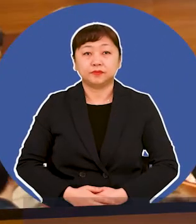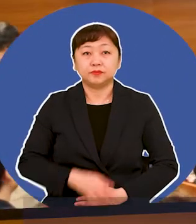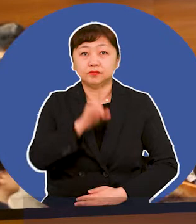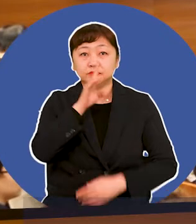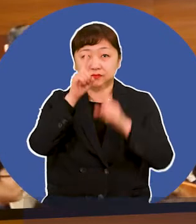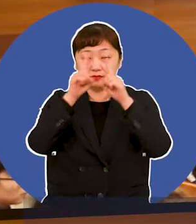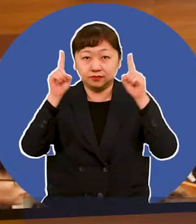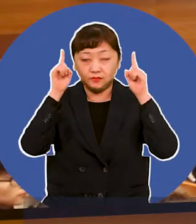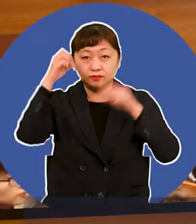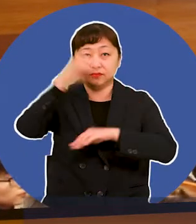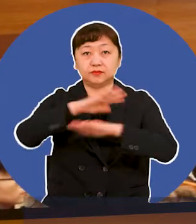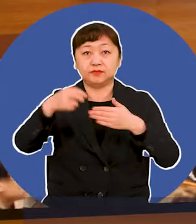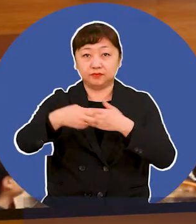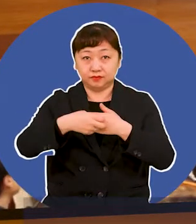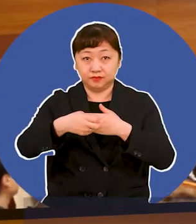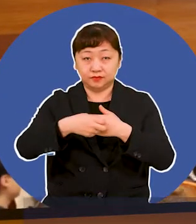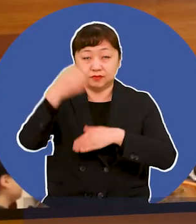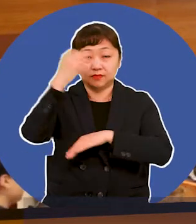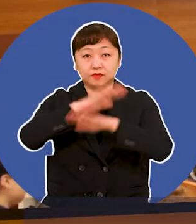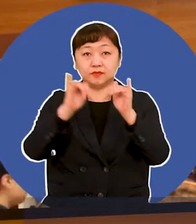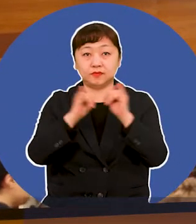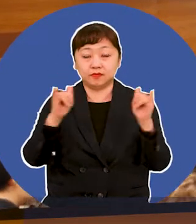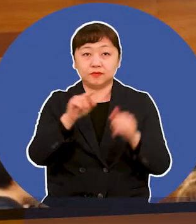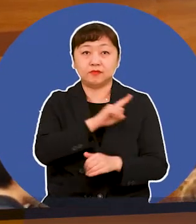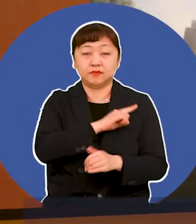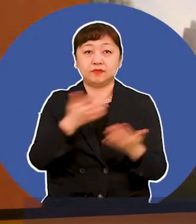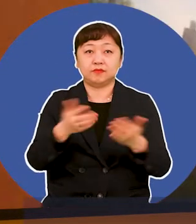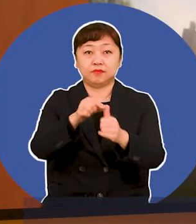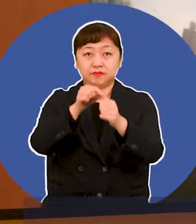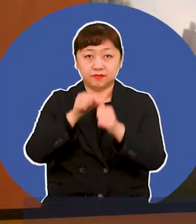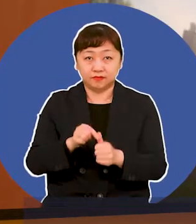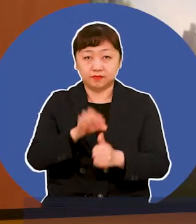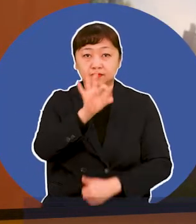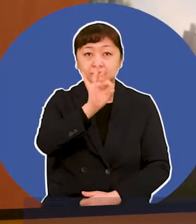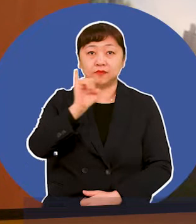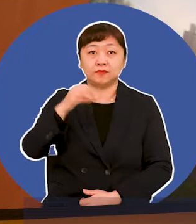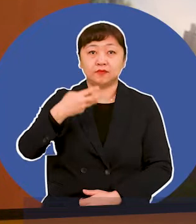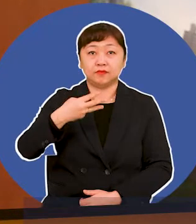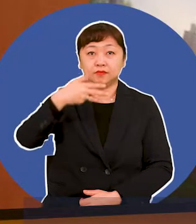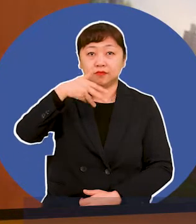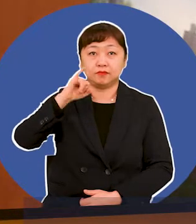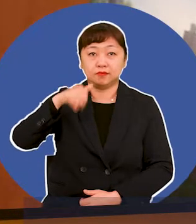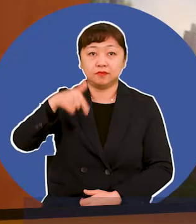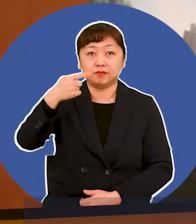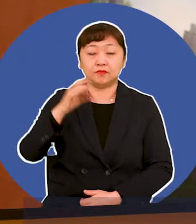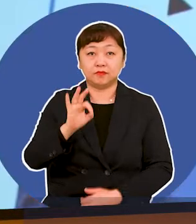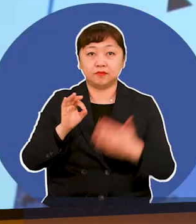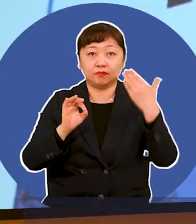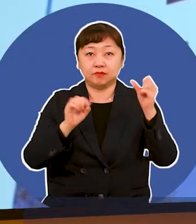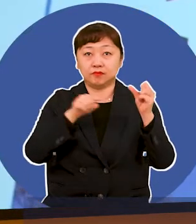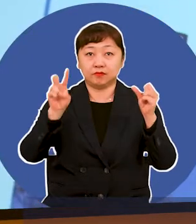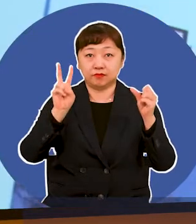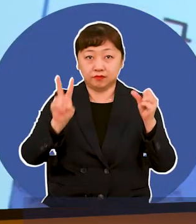중앙대학교 광명 병원이 광명 시민을 우선 채용 합니다 광명시 일직동 95 다시 이해 위치한